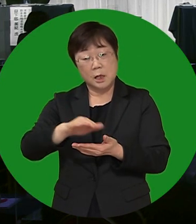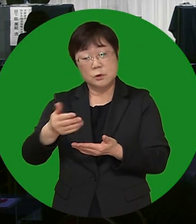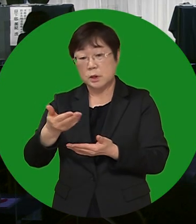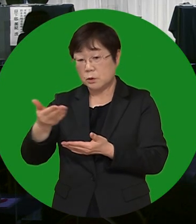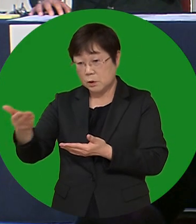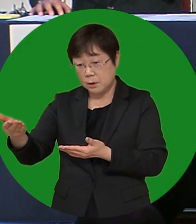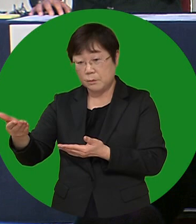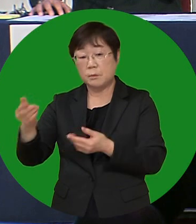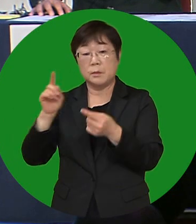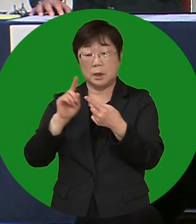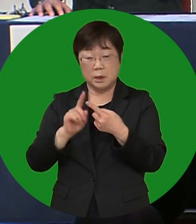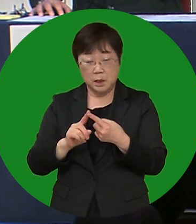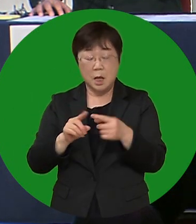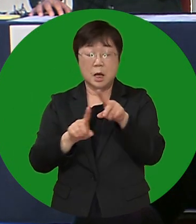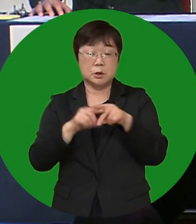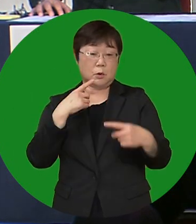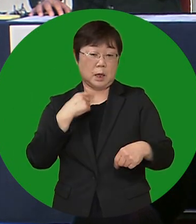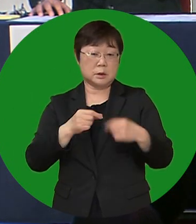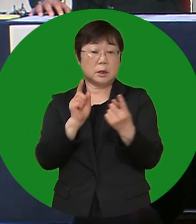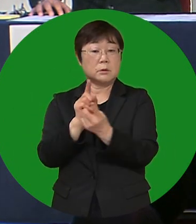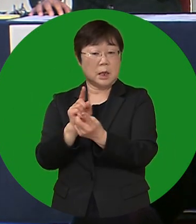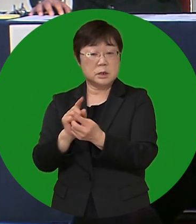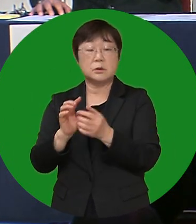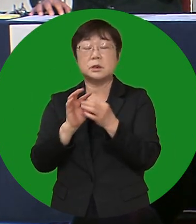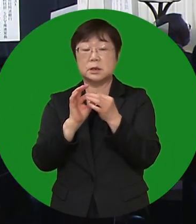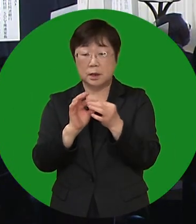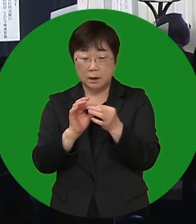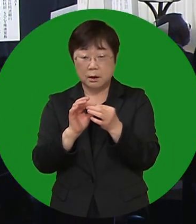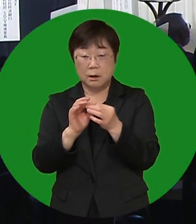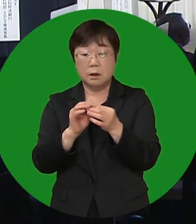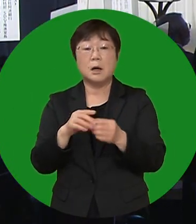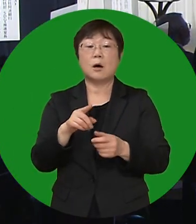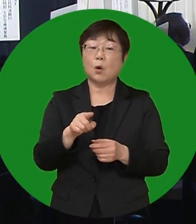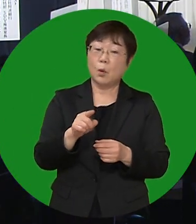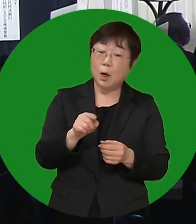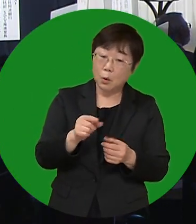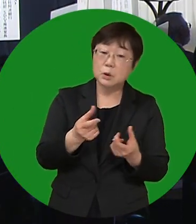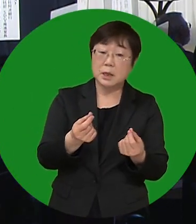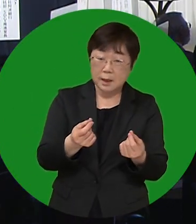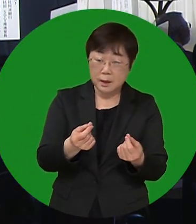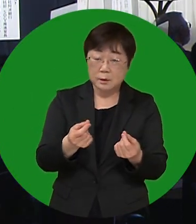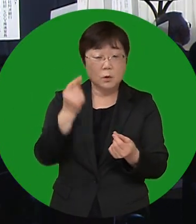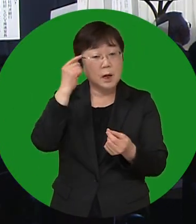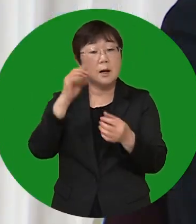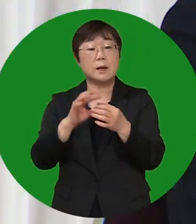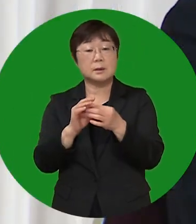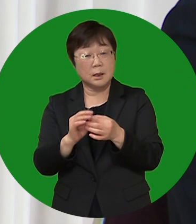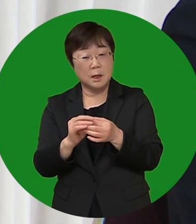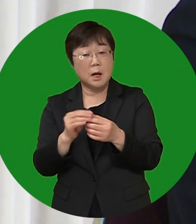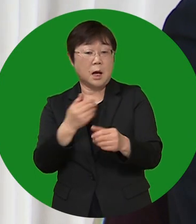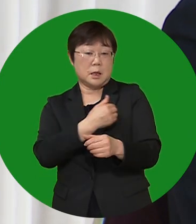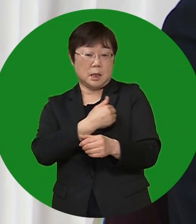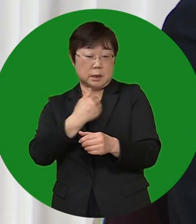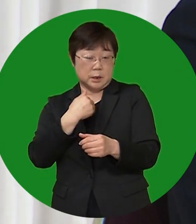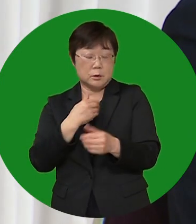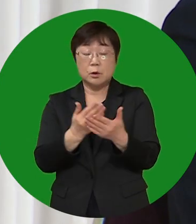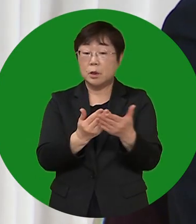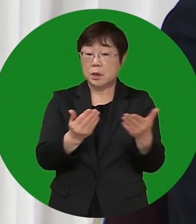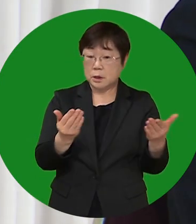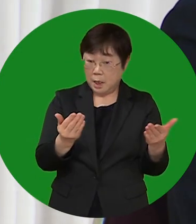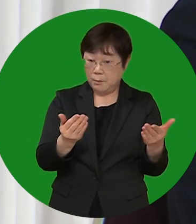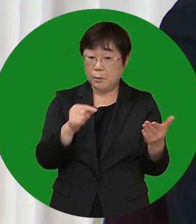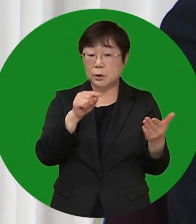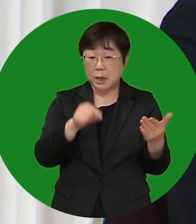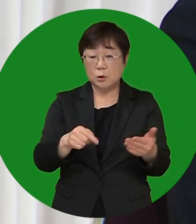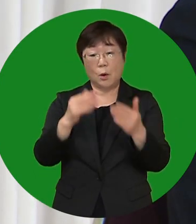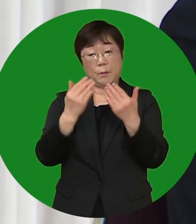ことですけど小学生を対象にしながらですねこれはこうだねっていうことを考えながらできるような店舗に a